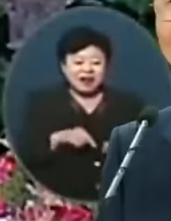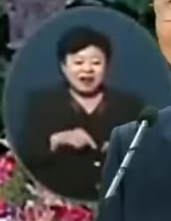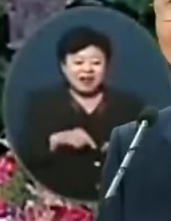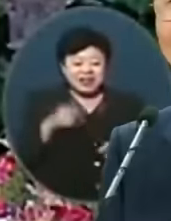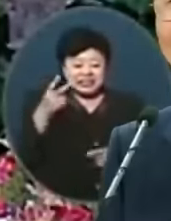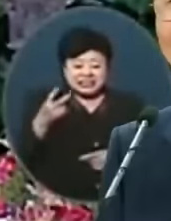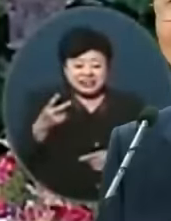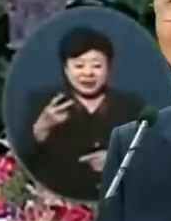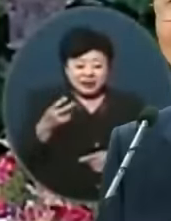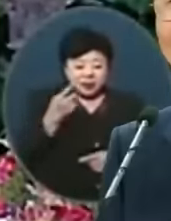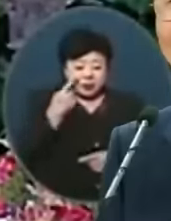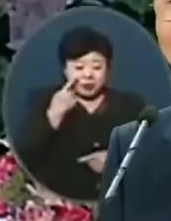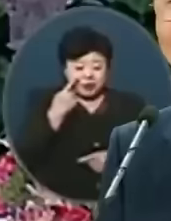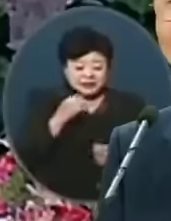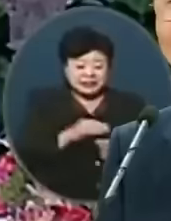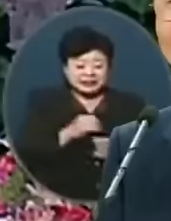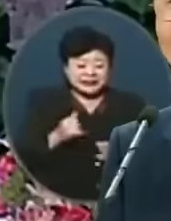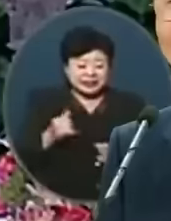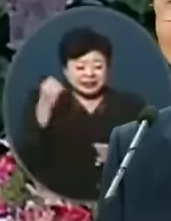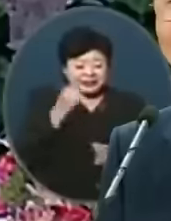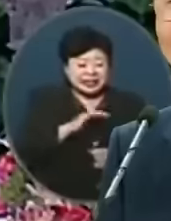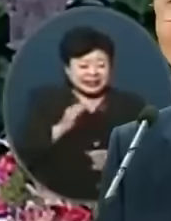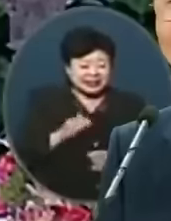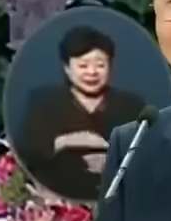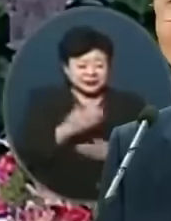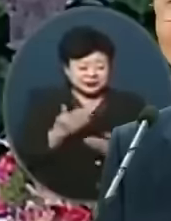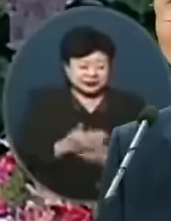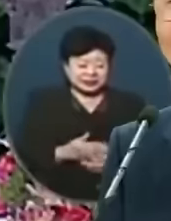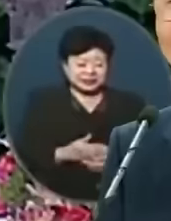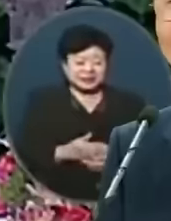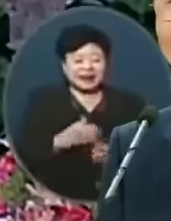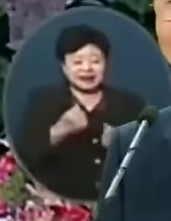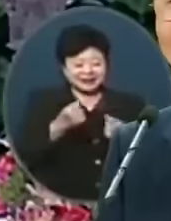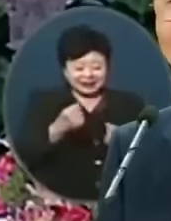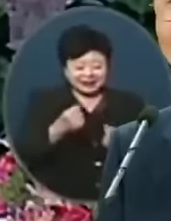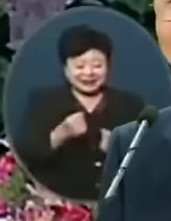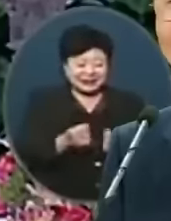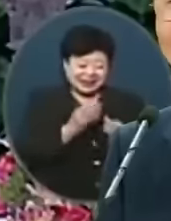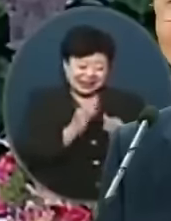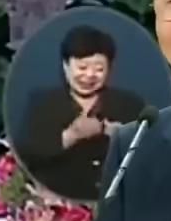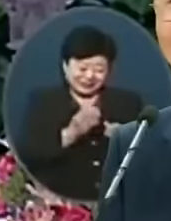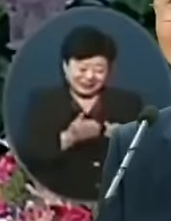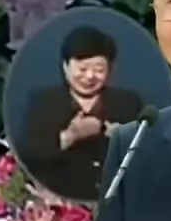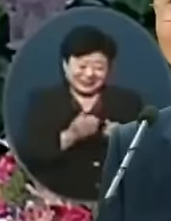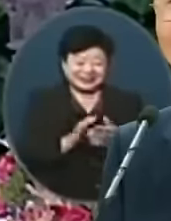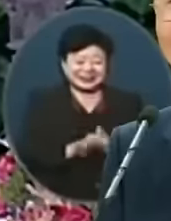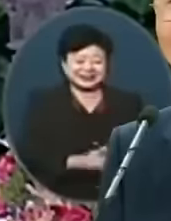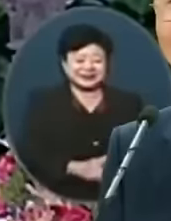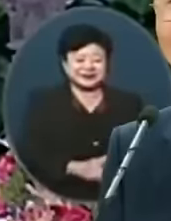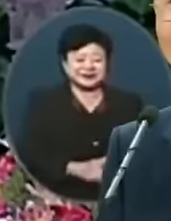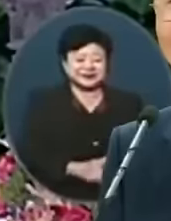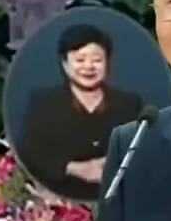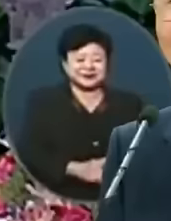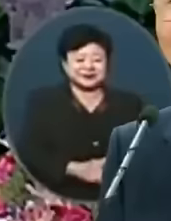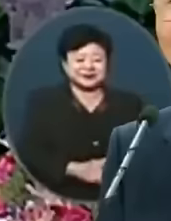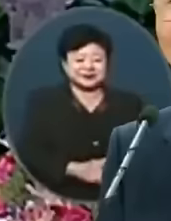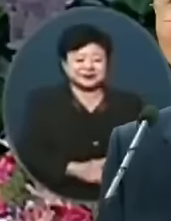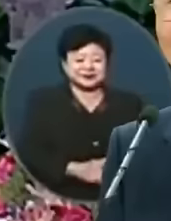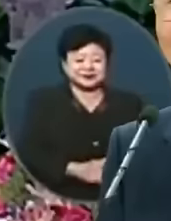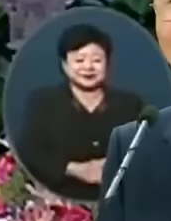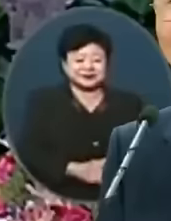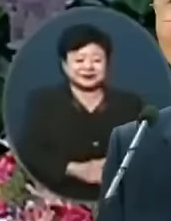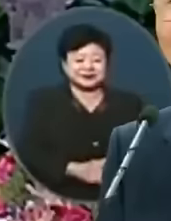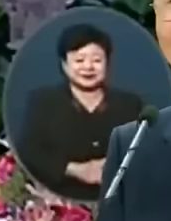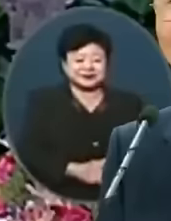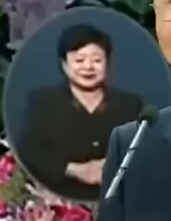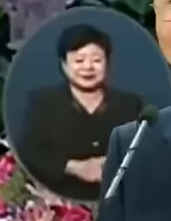2절에 보면 사랑하는 자여 내 영혼이 잘됨같이 내가 범사에 잘되며 강건하기를 내가 간구한다고 하므로